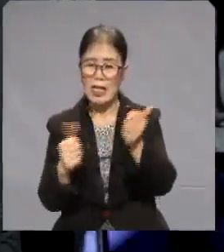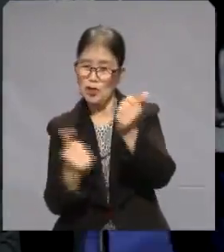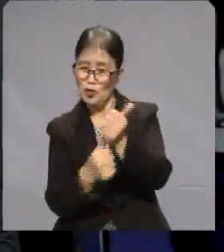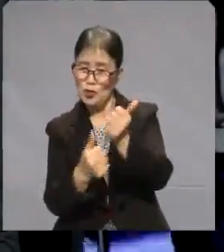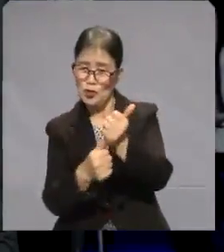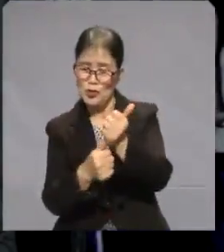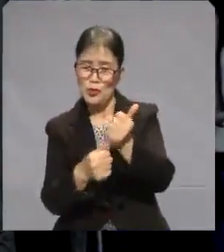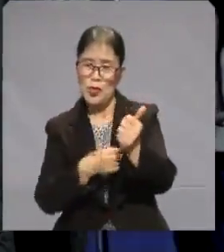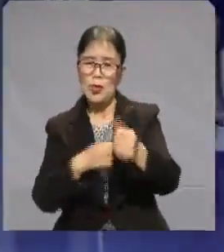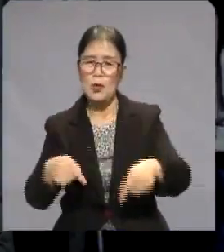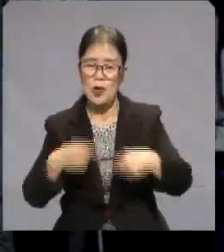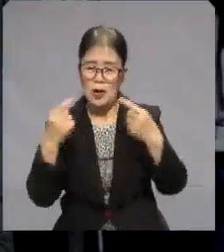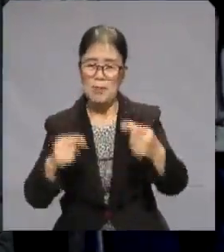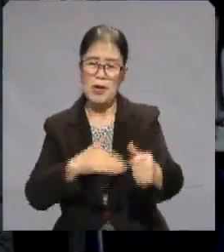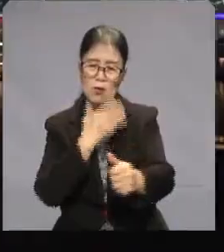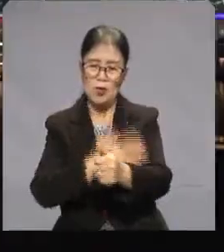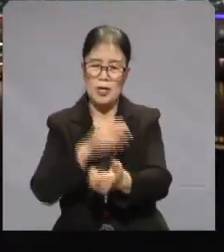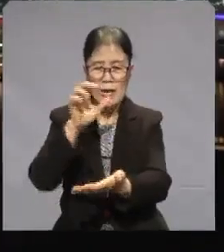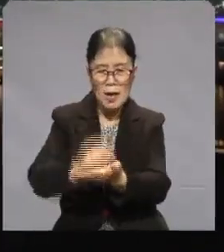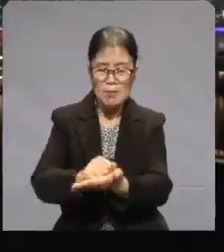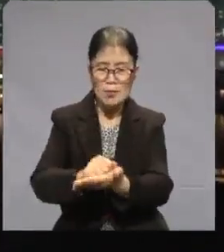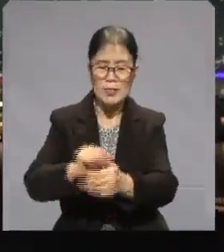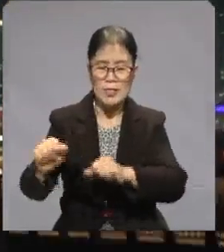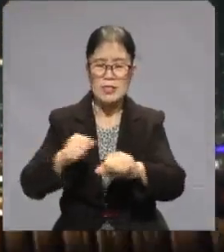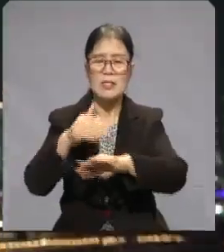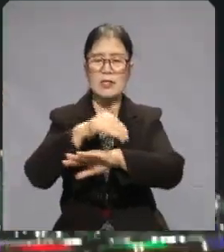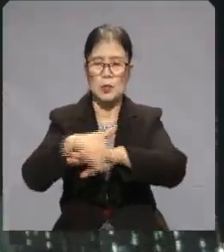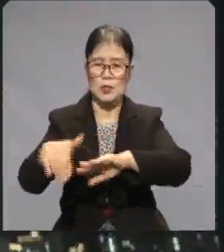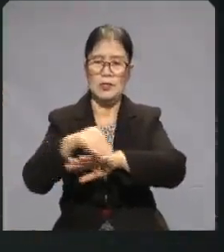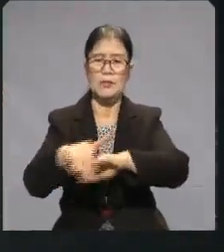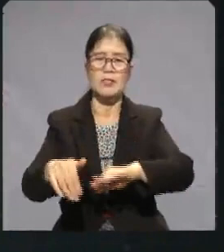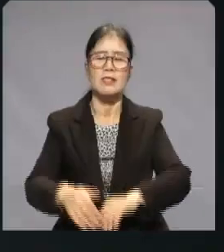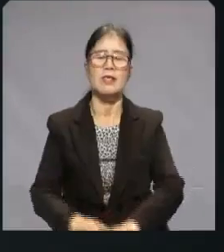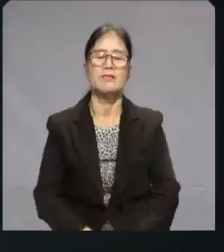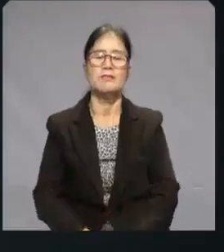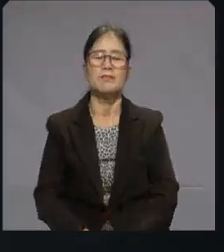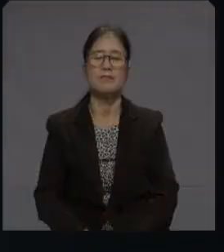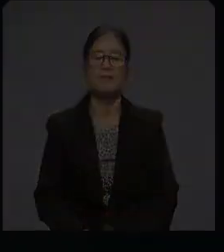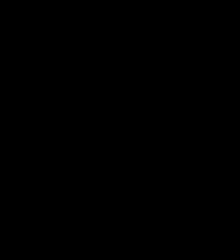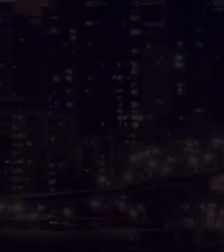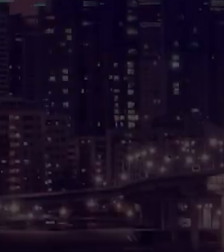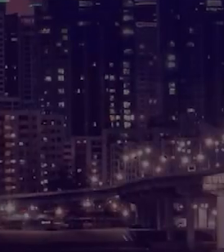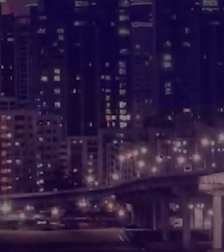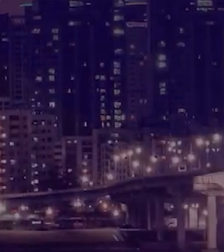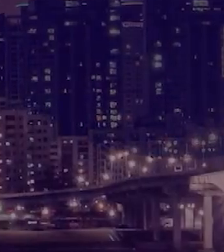특례시 권한 확보에 나설 계획입니다. OBS 뉴스 이정현입니다.